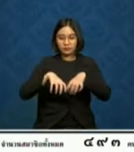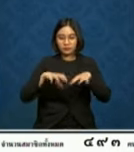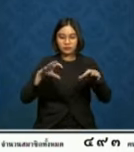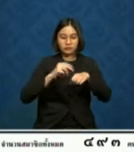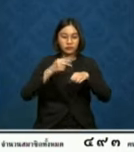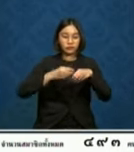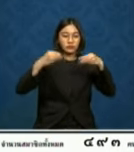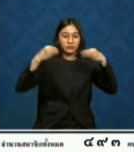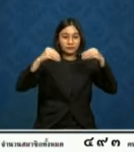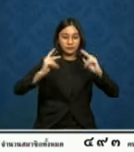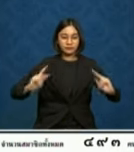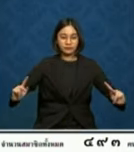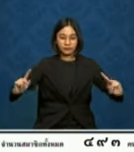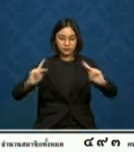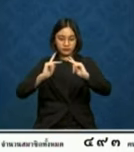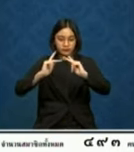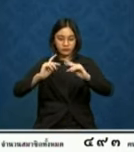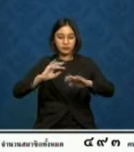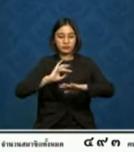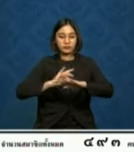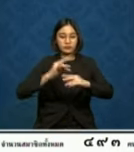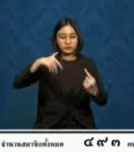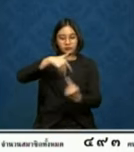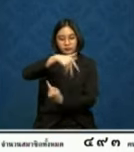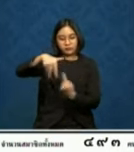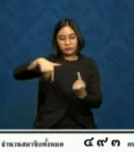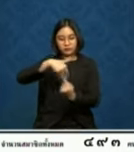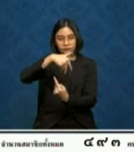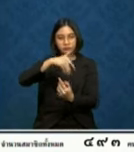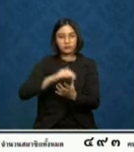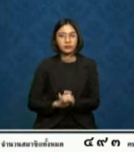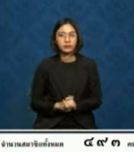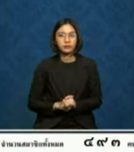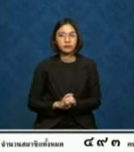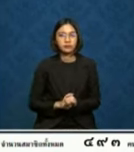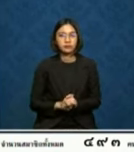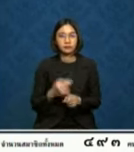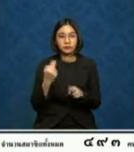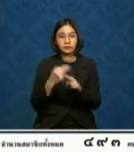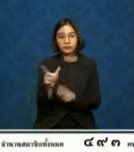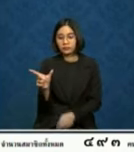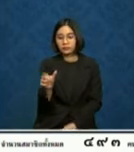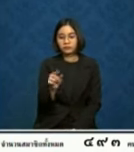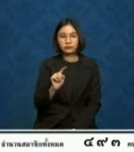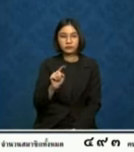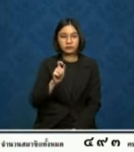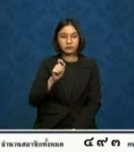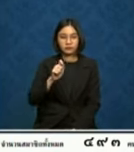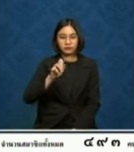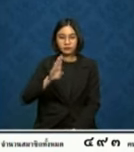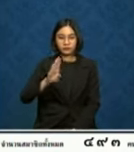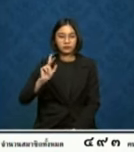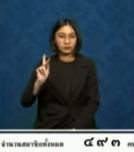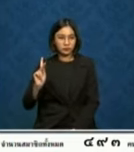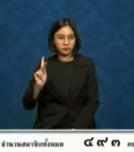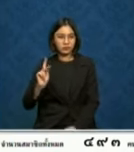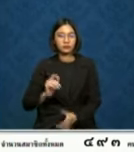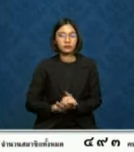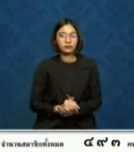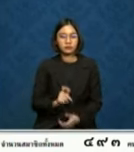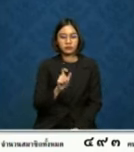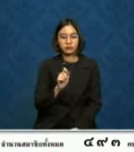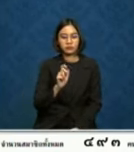กระจกกระทรวงทรัพยากรธรรมชาติและสิ่งแวดล้อมหรือที่เราเรียกกันย่อๆว่าอบกค่ะซึ่ง